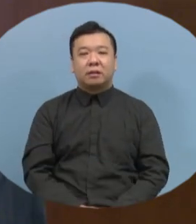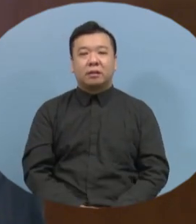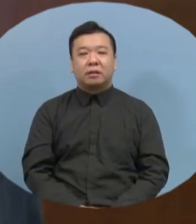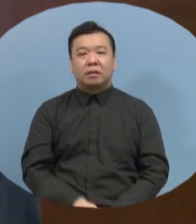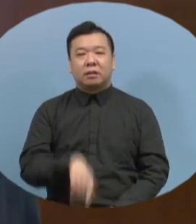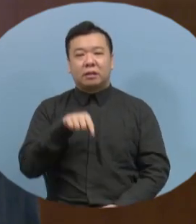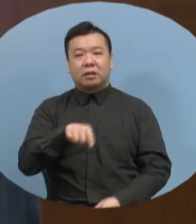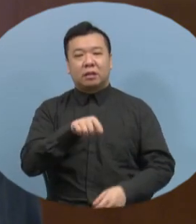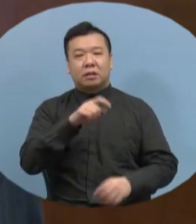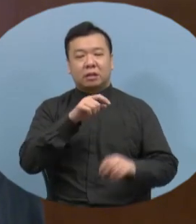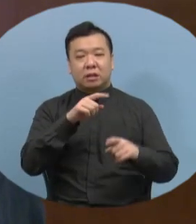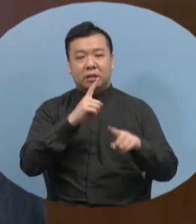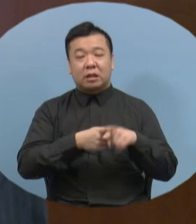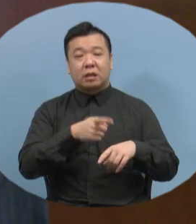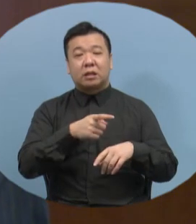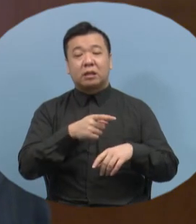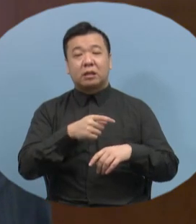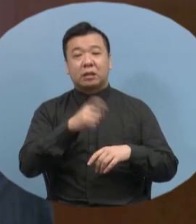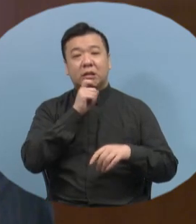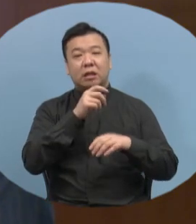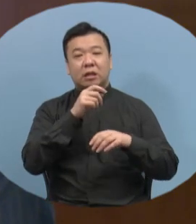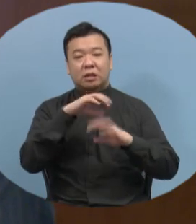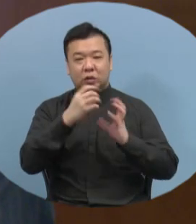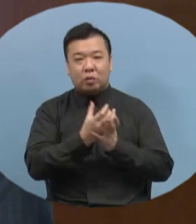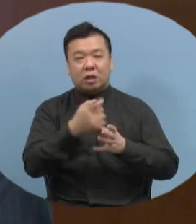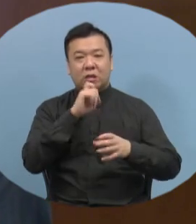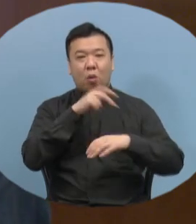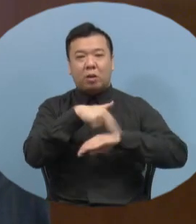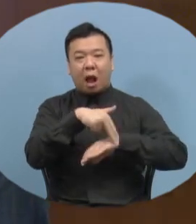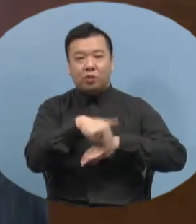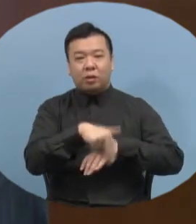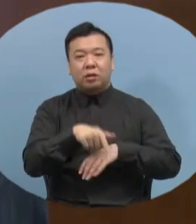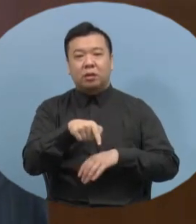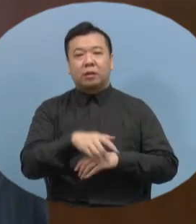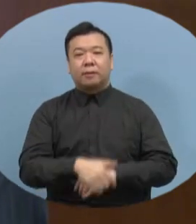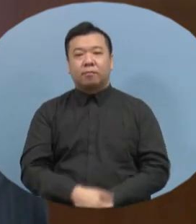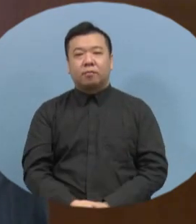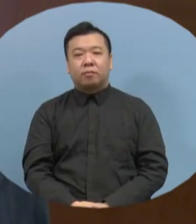這個是一個有組織和有計劃，